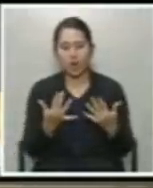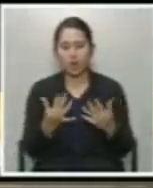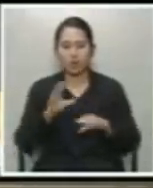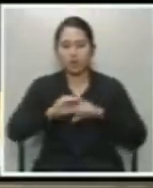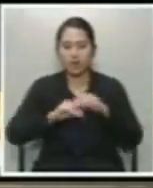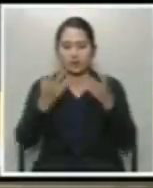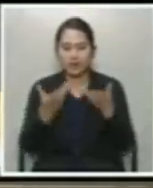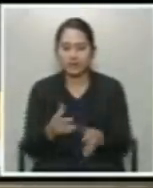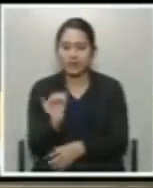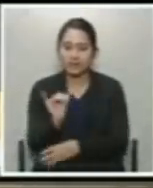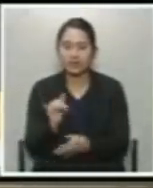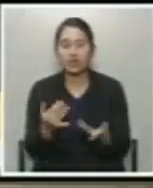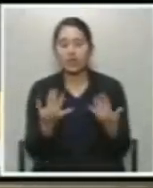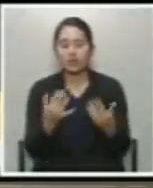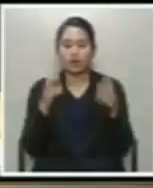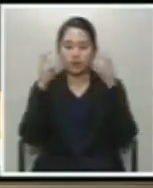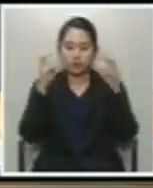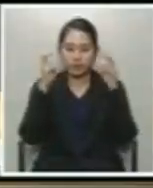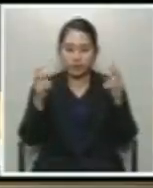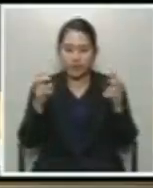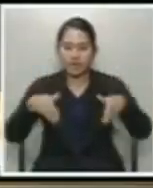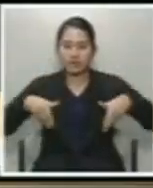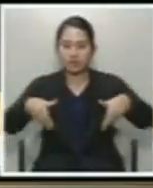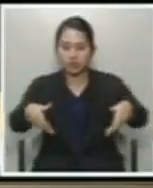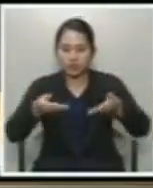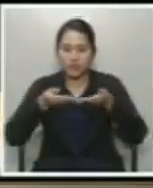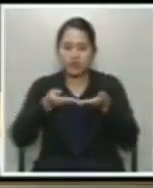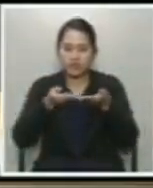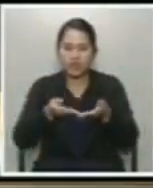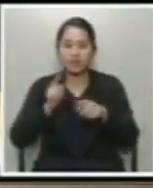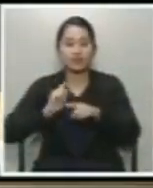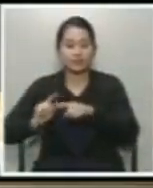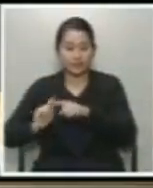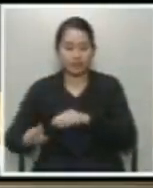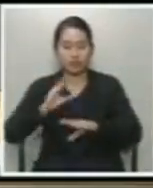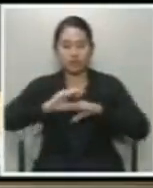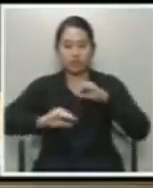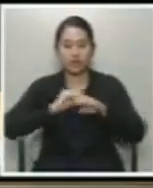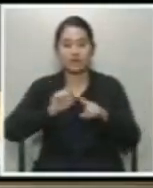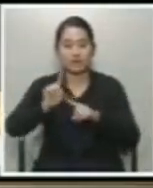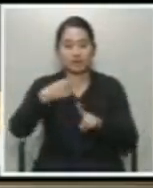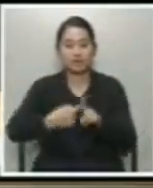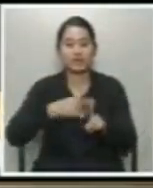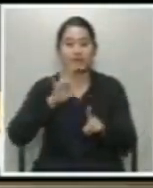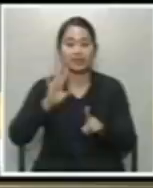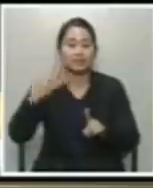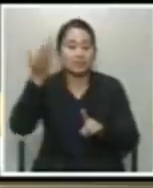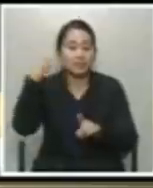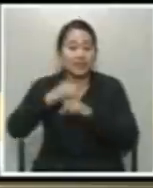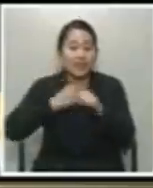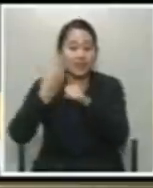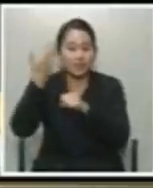นเมื่อไหร่จะสร้างรถไฟเมื่อไหร่จะสร้างท่าเรือโครงการแรกที่ออกมากรกฎาปีที่แล้วนะ